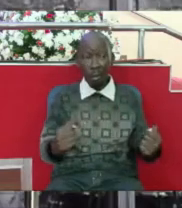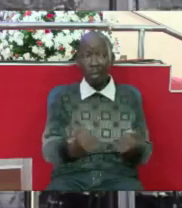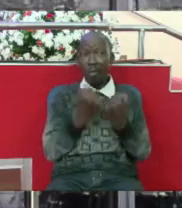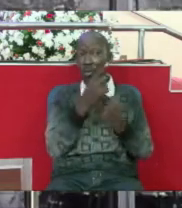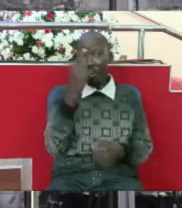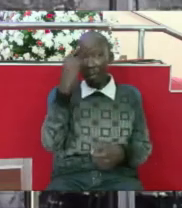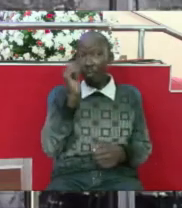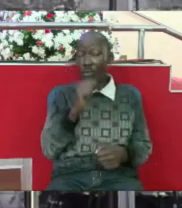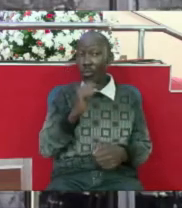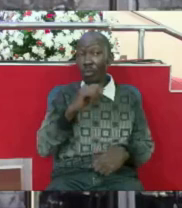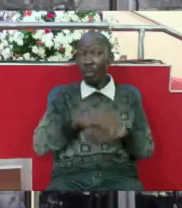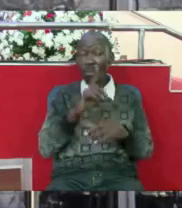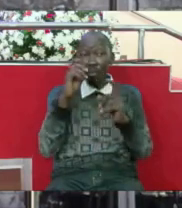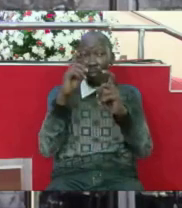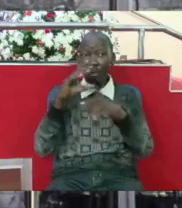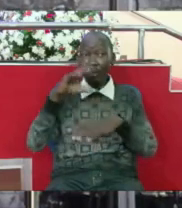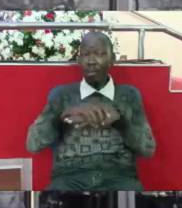wadhania unaweza pata ile picha?